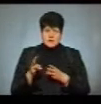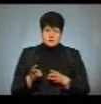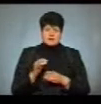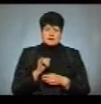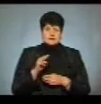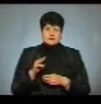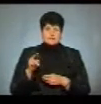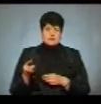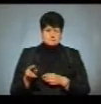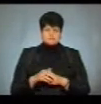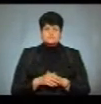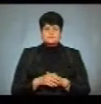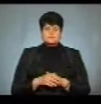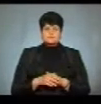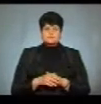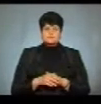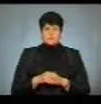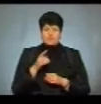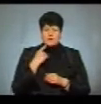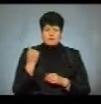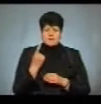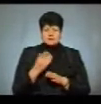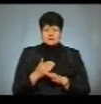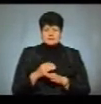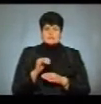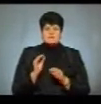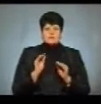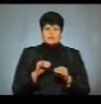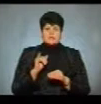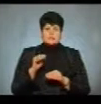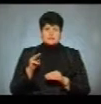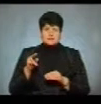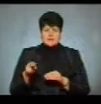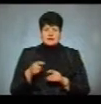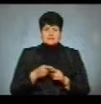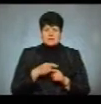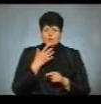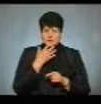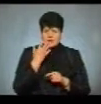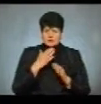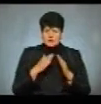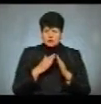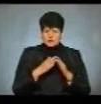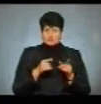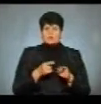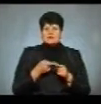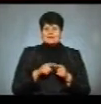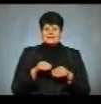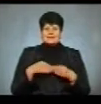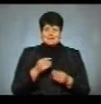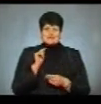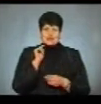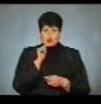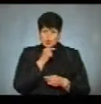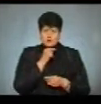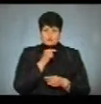ІТП. Та я кажу, перший етап було встановлення ІТП, а другий етап – це утеплення будинку, і тоді вже це дасть економію.